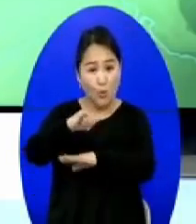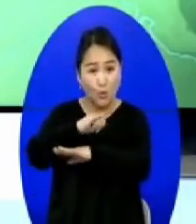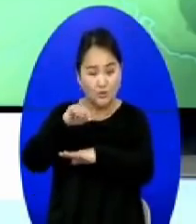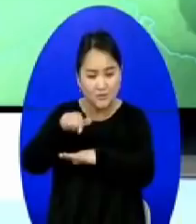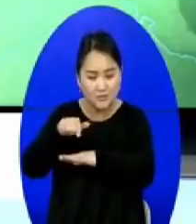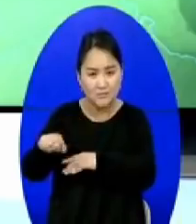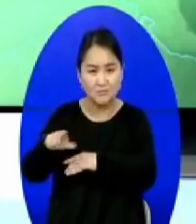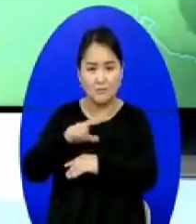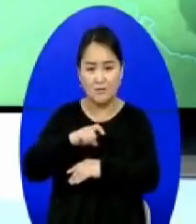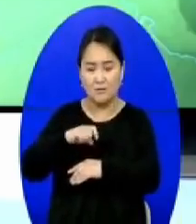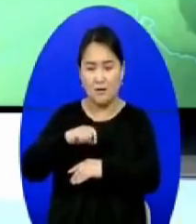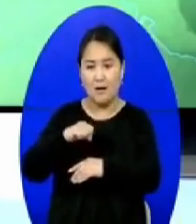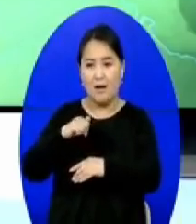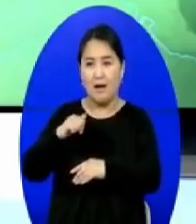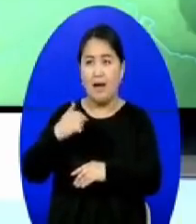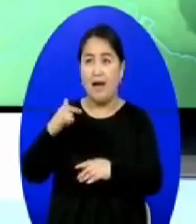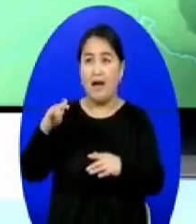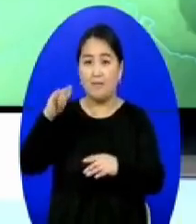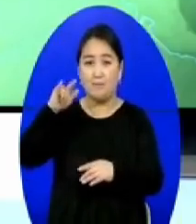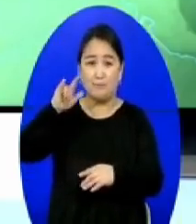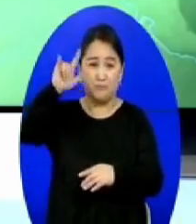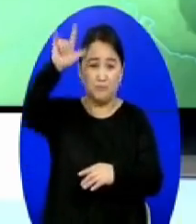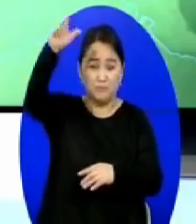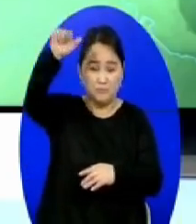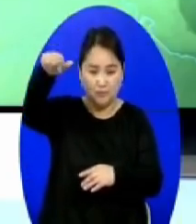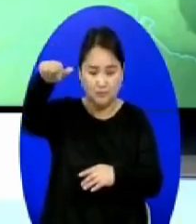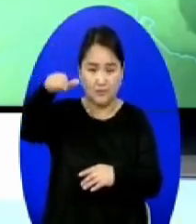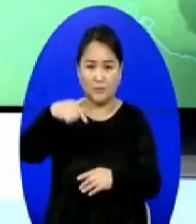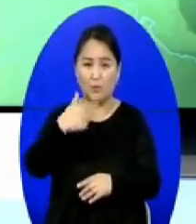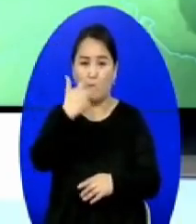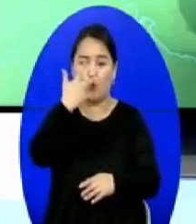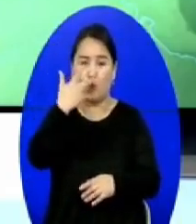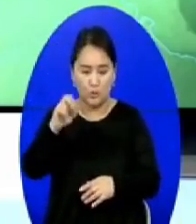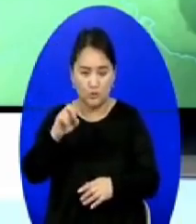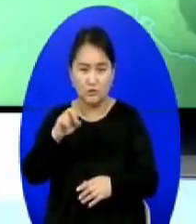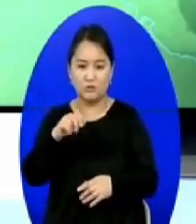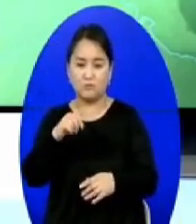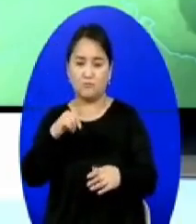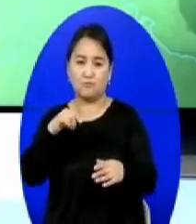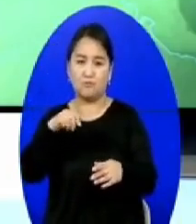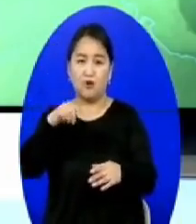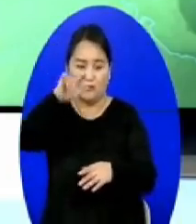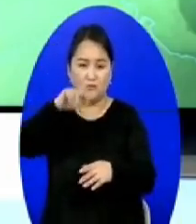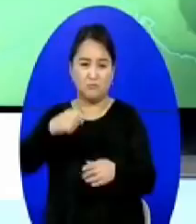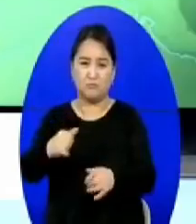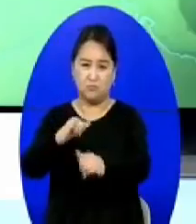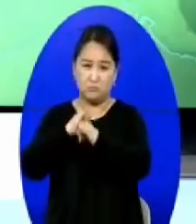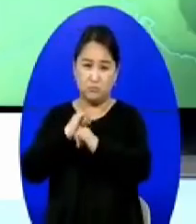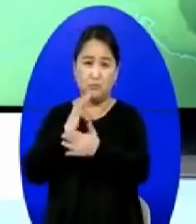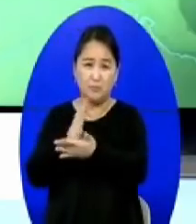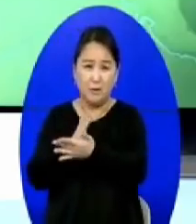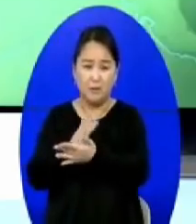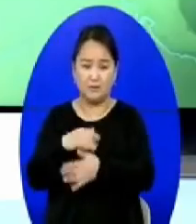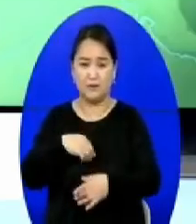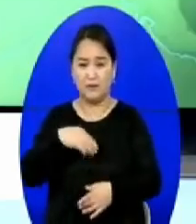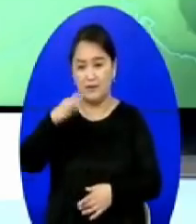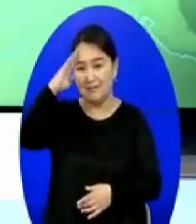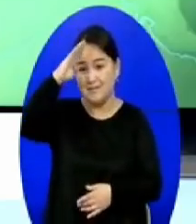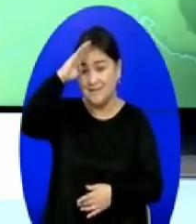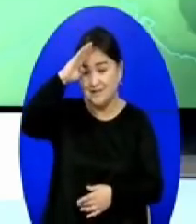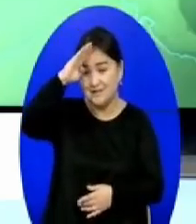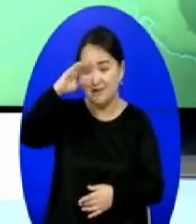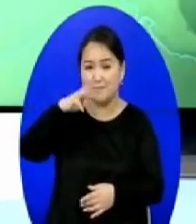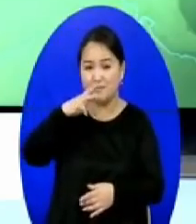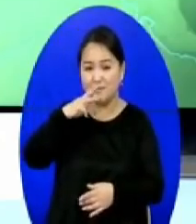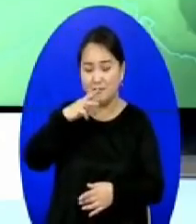цохилтонд 30 гаруй цэрэг нь ам өргөцснээс хойш 3 хоногийн дараа Сирийн засгийн газрын эсрэг цэргийн ажиллагаа явуулж байгаагаа зарлсан. За өчигдөр